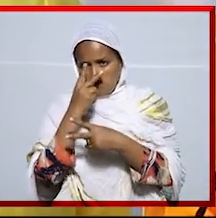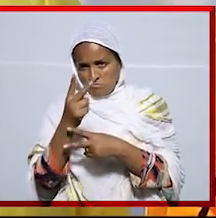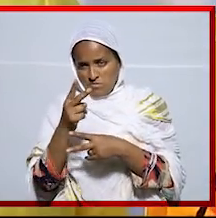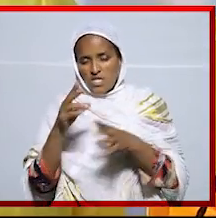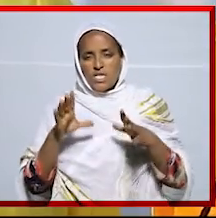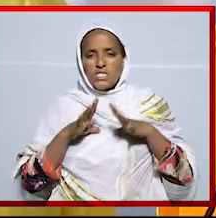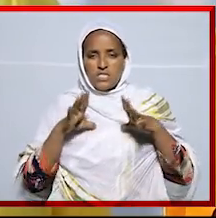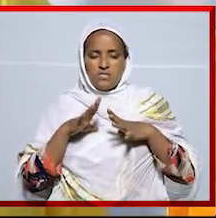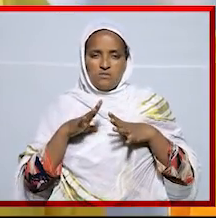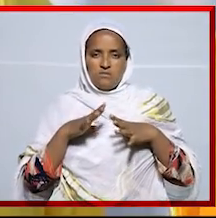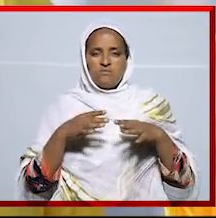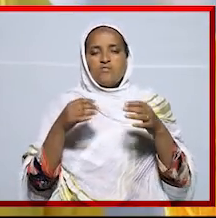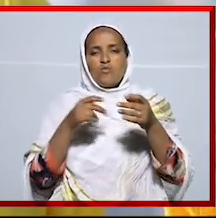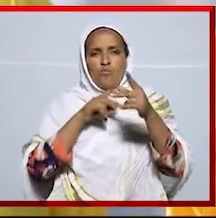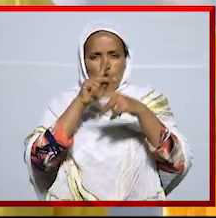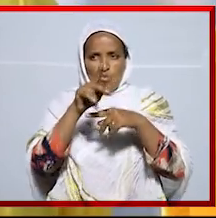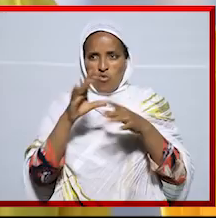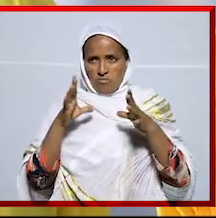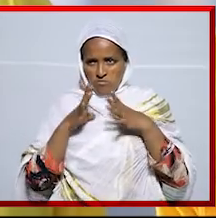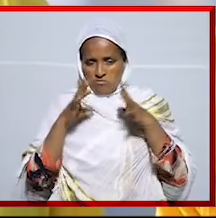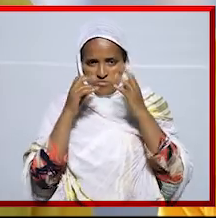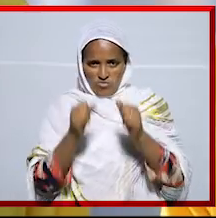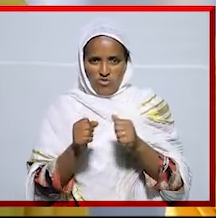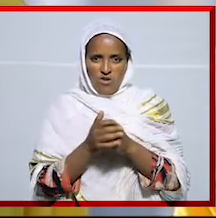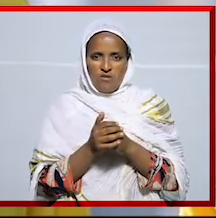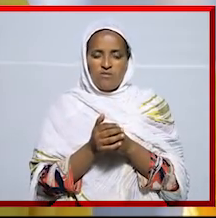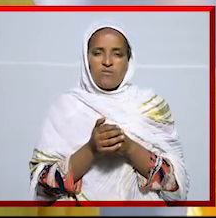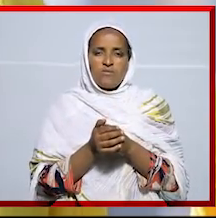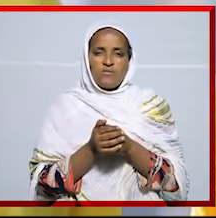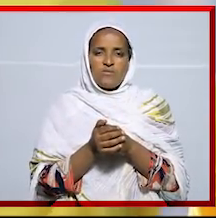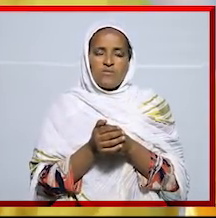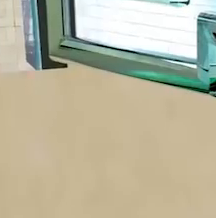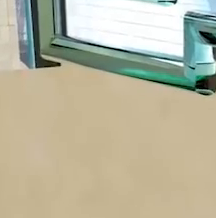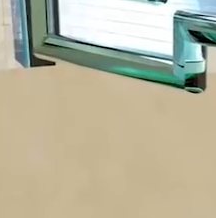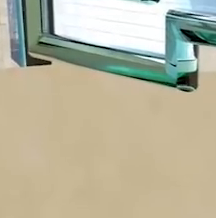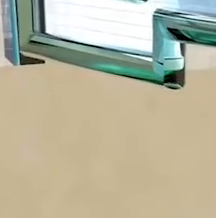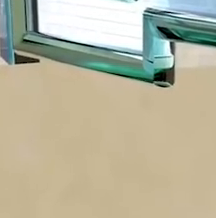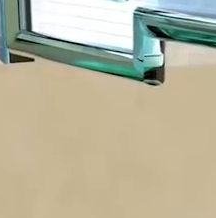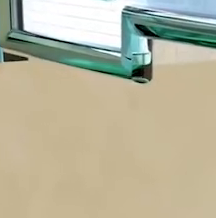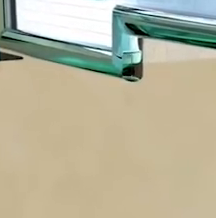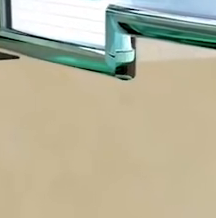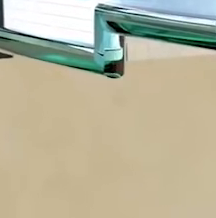ቲቪ ላይ በማየው ነገር በፕሮግራሞች ምናምን ነገር እዝናናኝ።